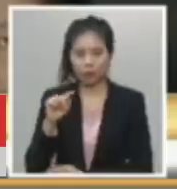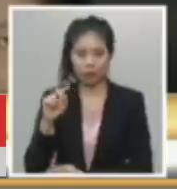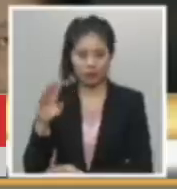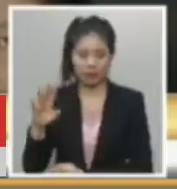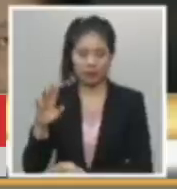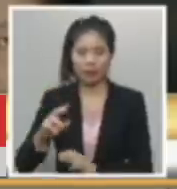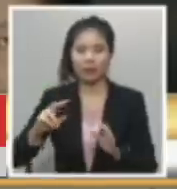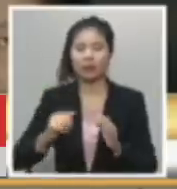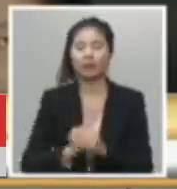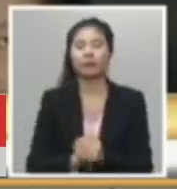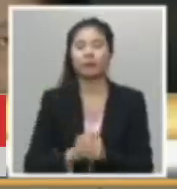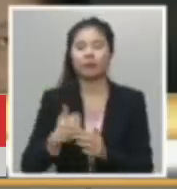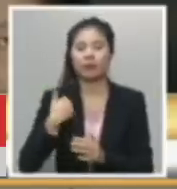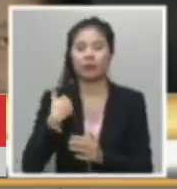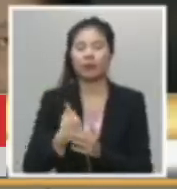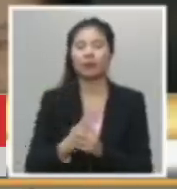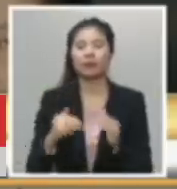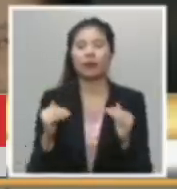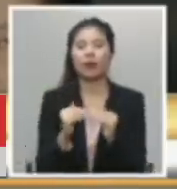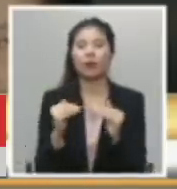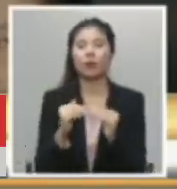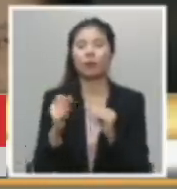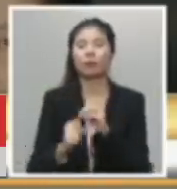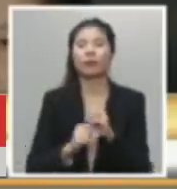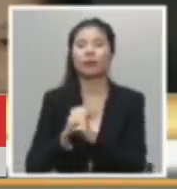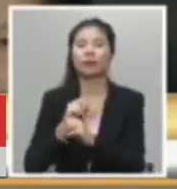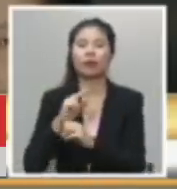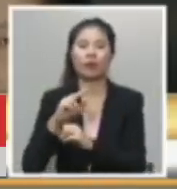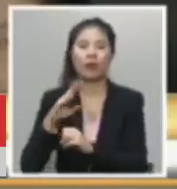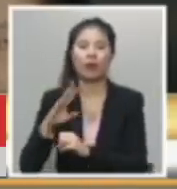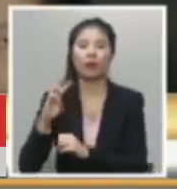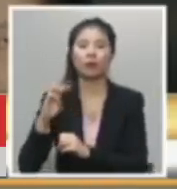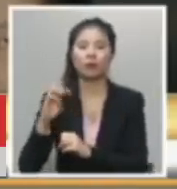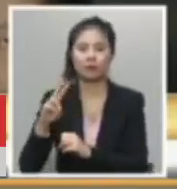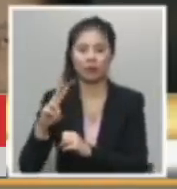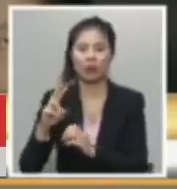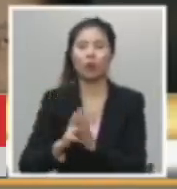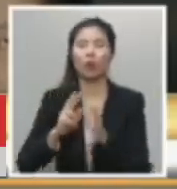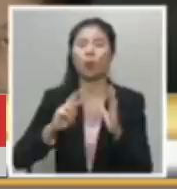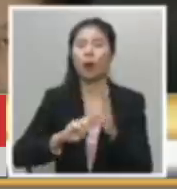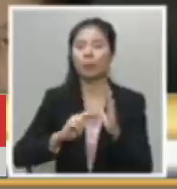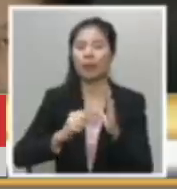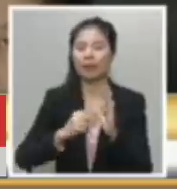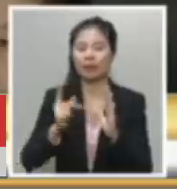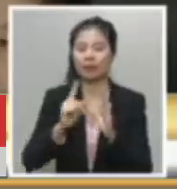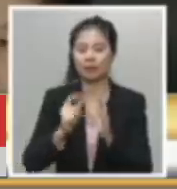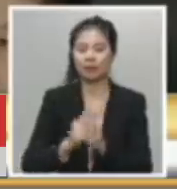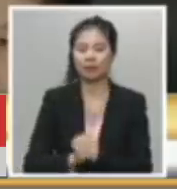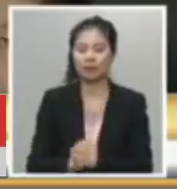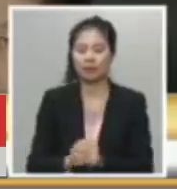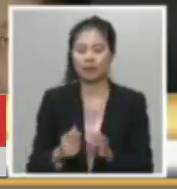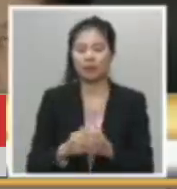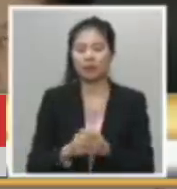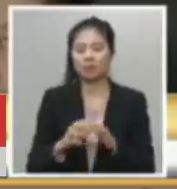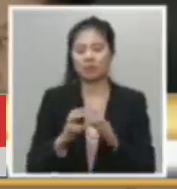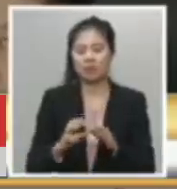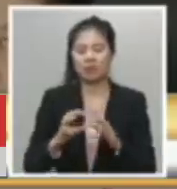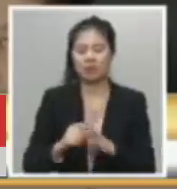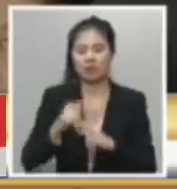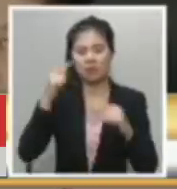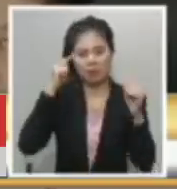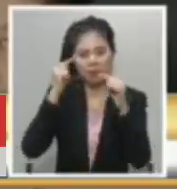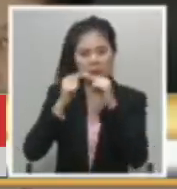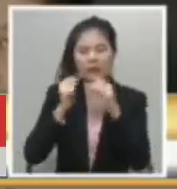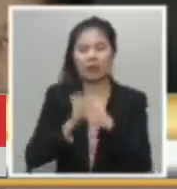ากับปีงบประมาณ 2,562 ที่ผ่านมานั่นหมายความว่ายังห่างไกลเป้าหมายร้